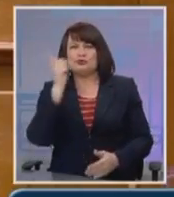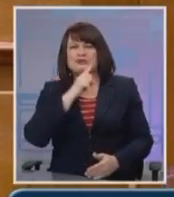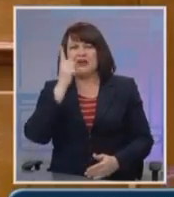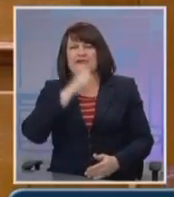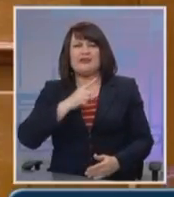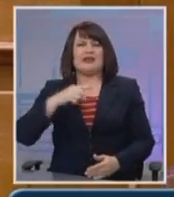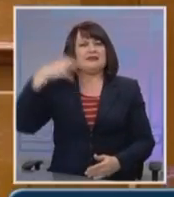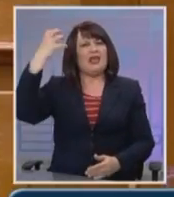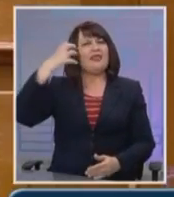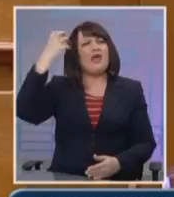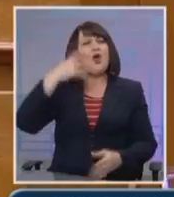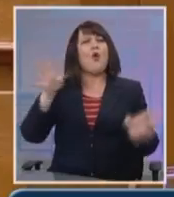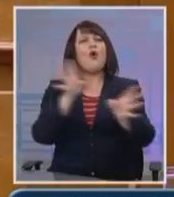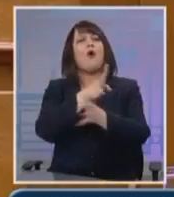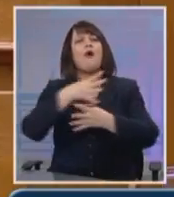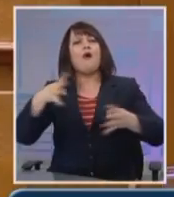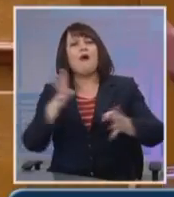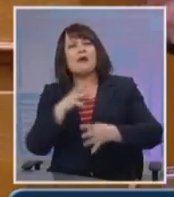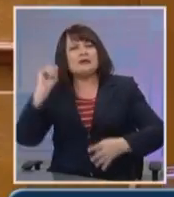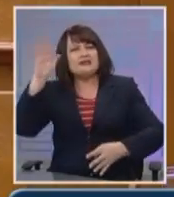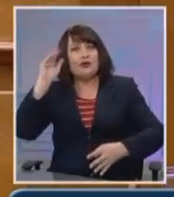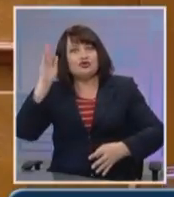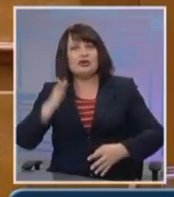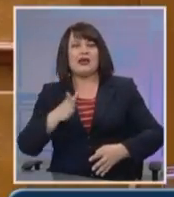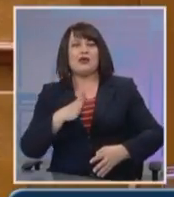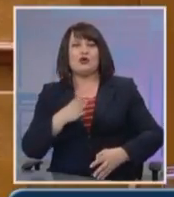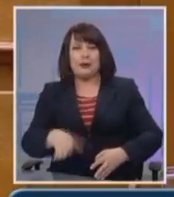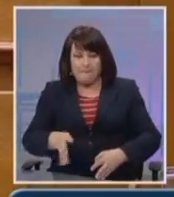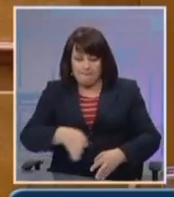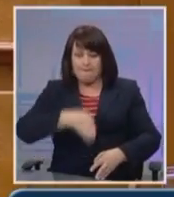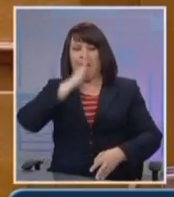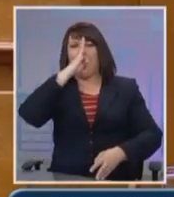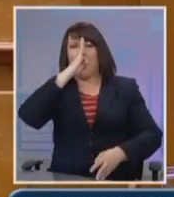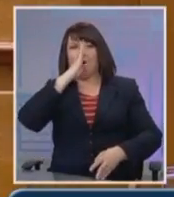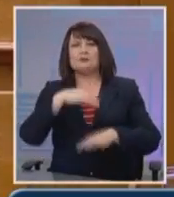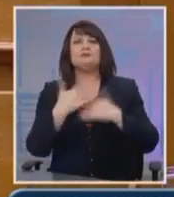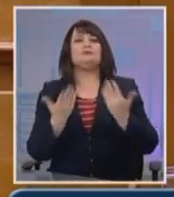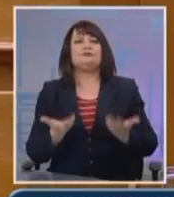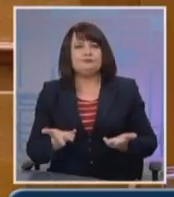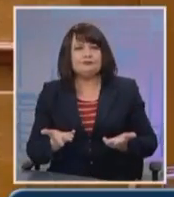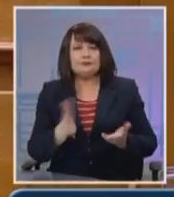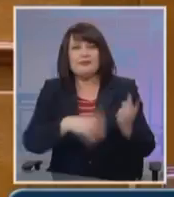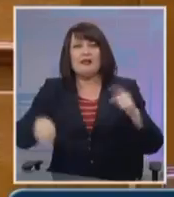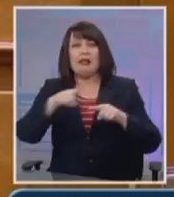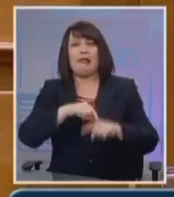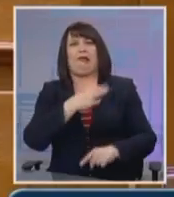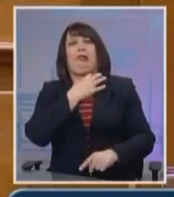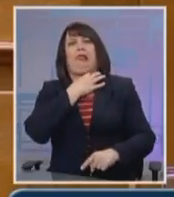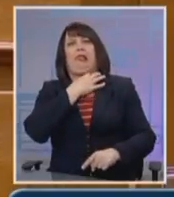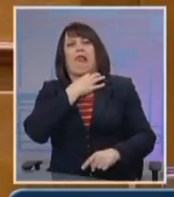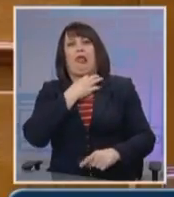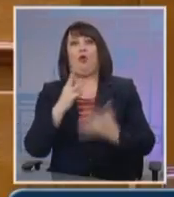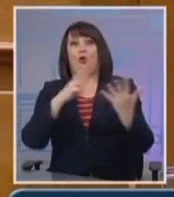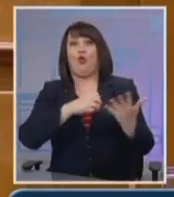συνωμοσίας και δημαγωγικού λαϊκισμού. Και όταν έσπασε τα μούτρα του, πήρε μια ολόκληρη χώρα στο λαιμό του και τη φέσωσε με